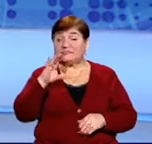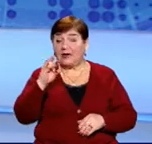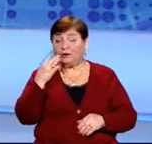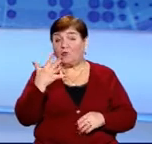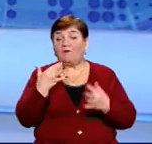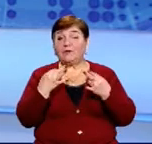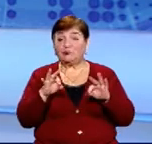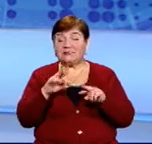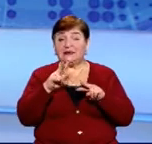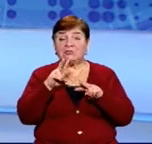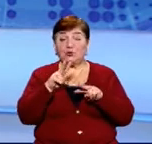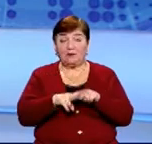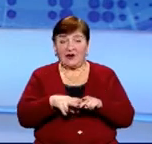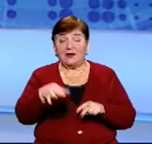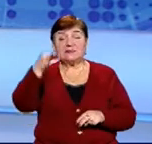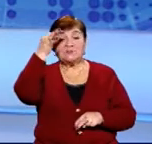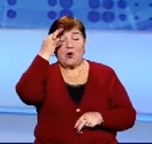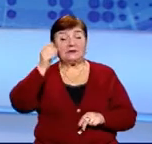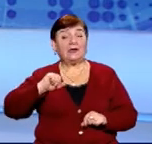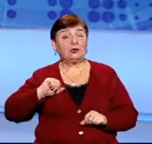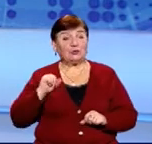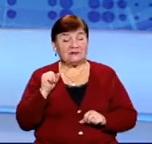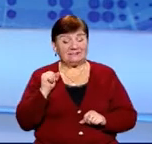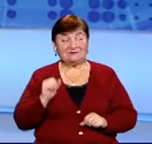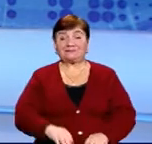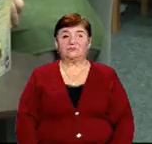тюрми, покази свідків, спогади рідних та друзів.